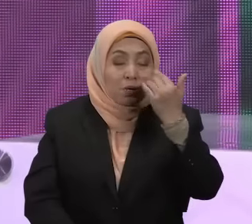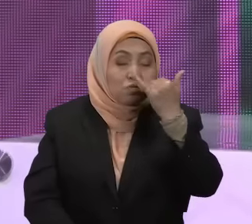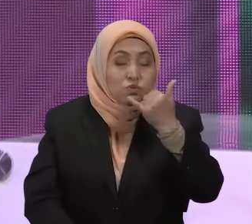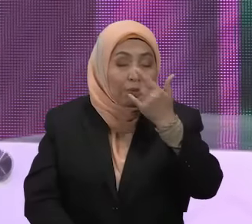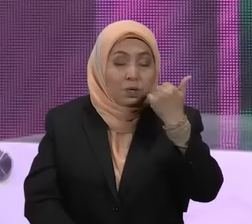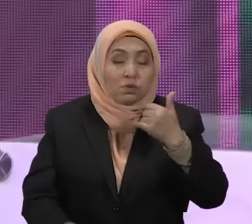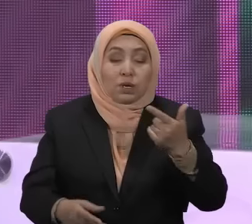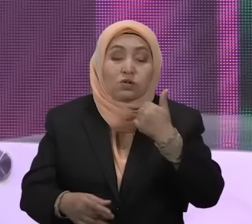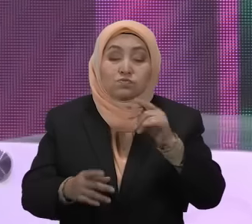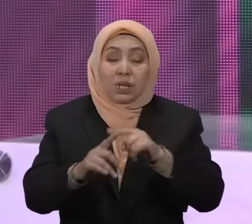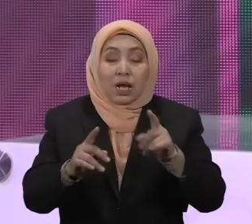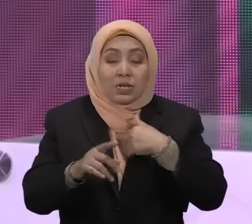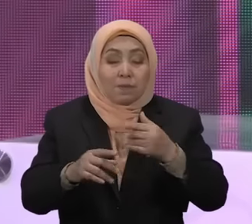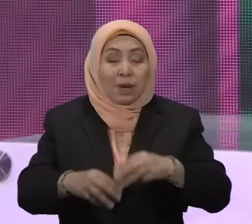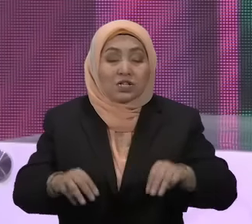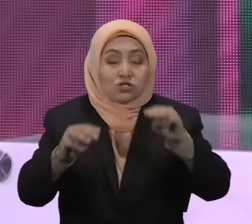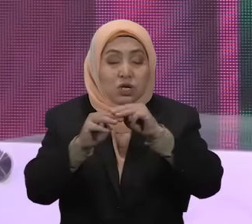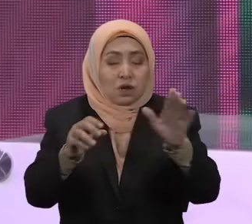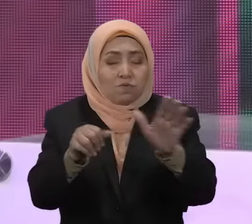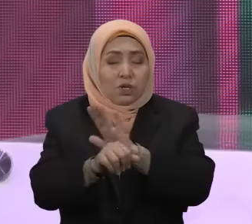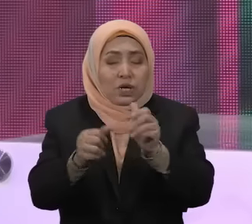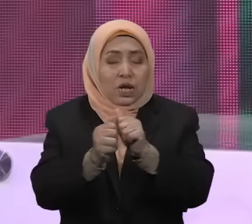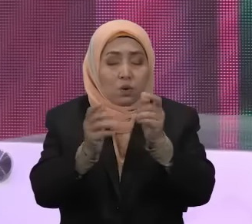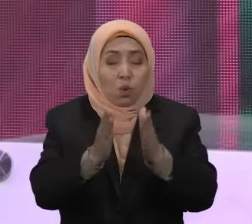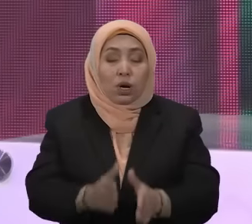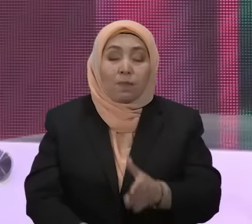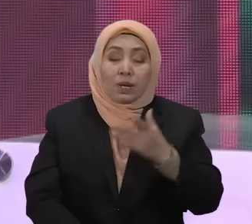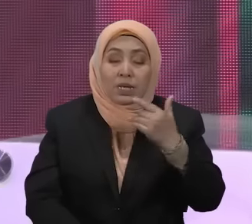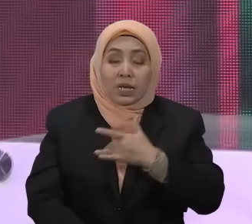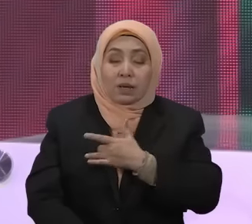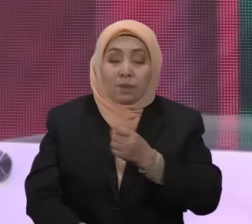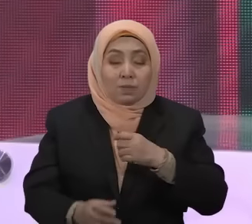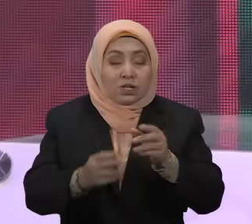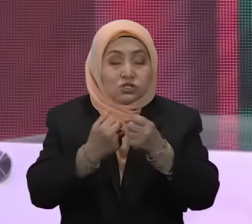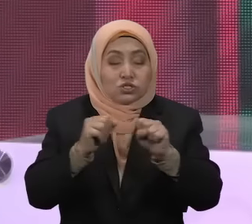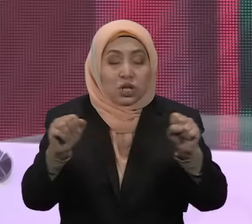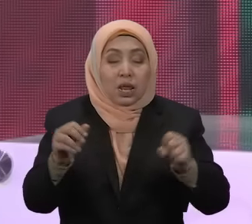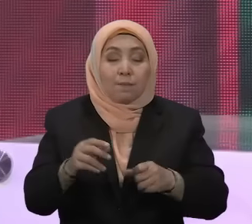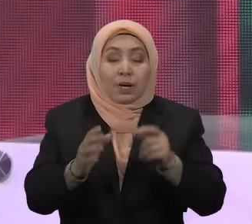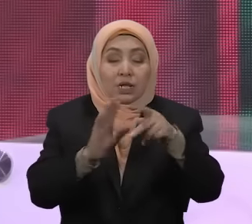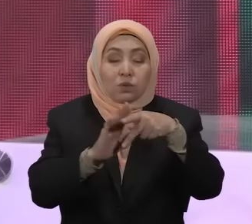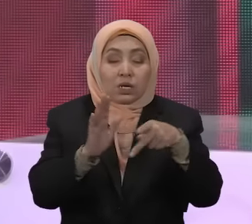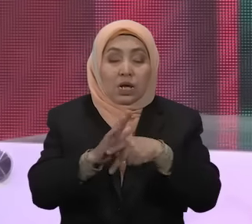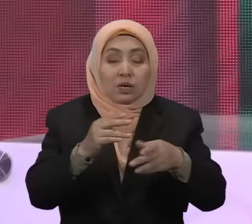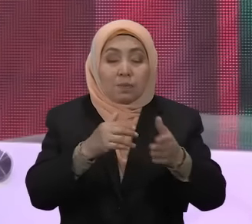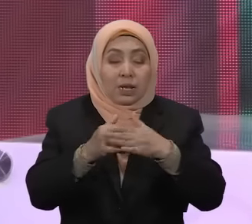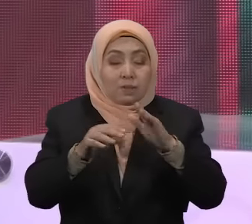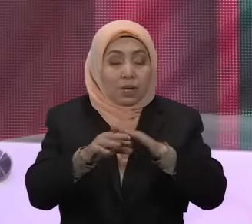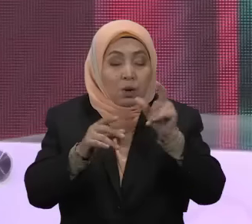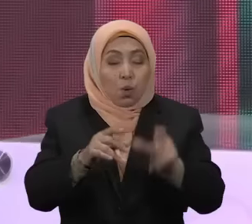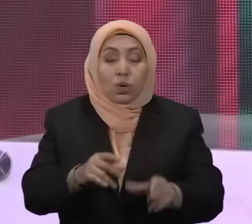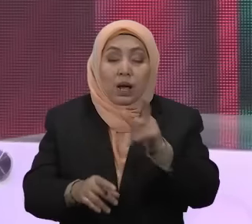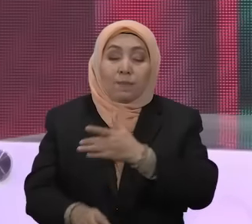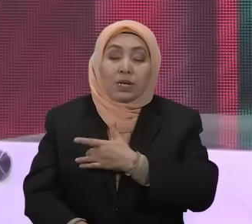Kerana bila ada masjid dan masjid itu dipenuhi dengan orang beriman, bersedialah bahawa peraturan akan kembali kepada orang